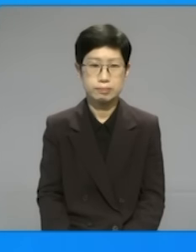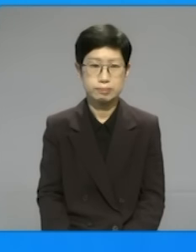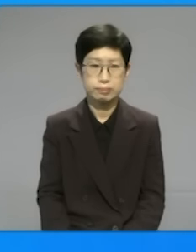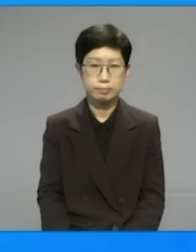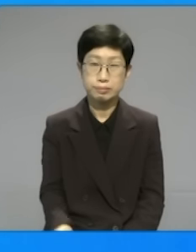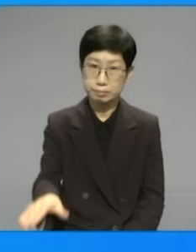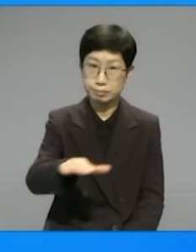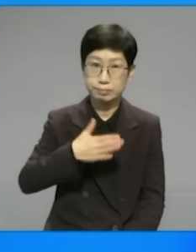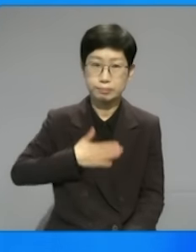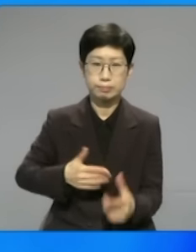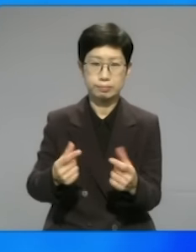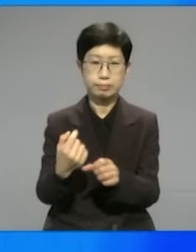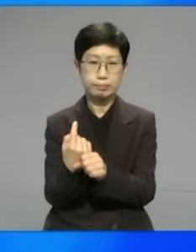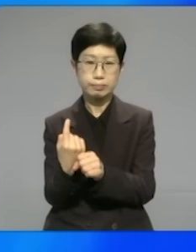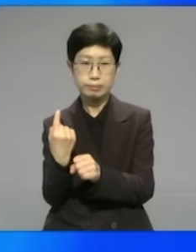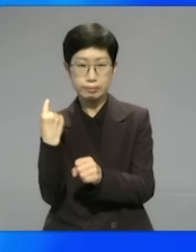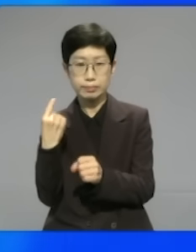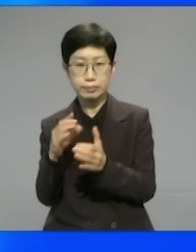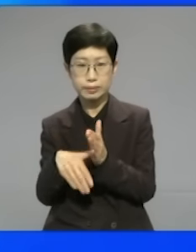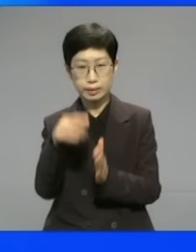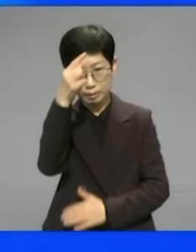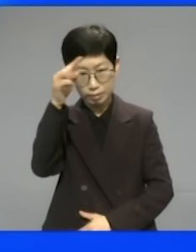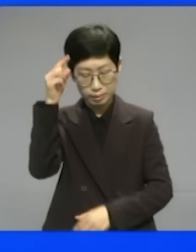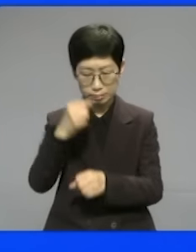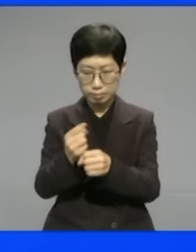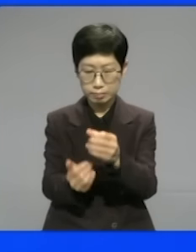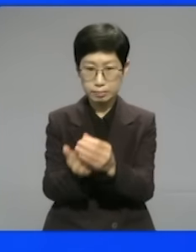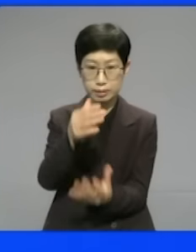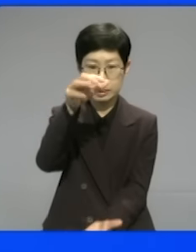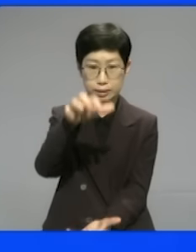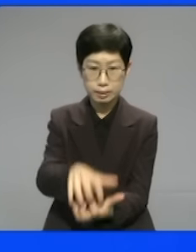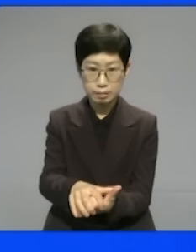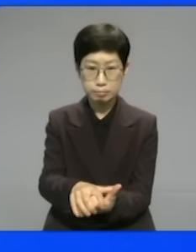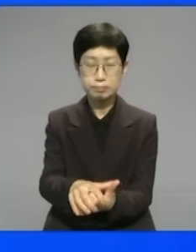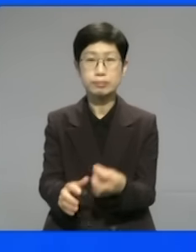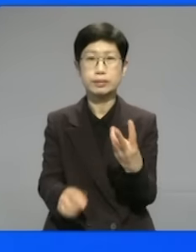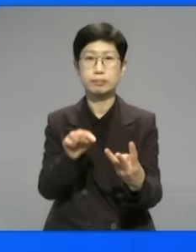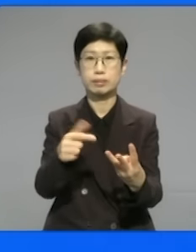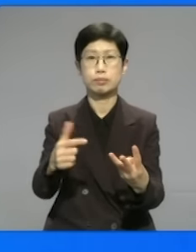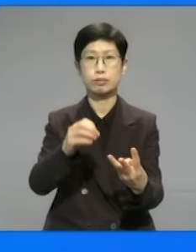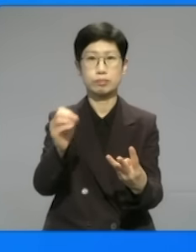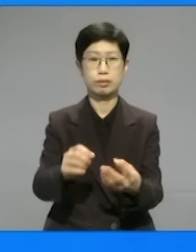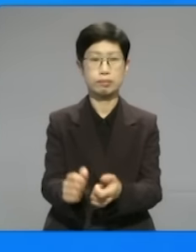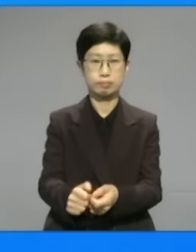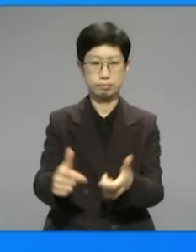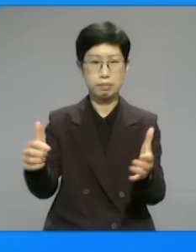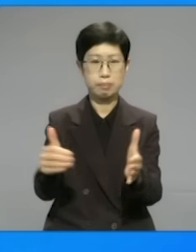итогам прошлого года ВВП России, как вы знаете, прибавил